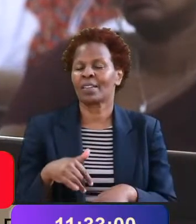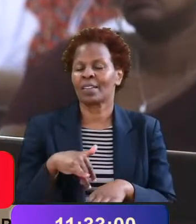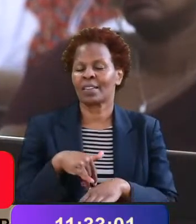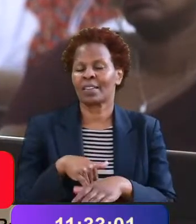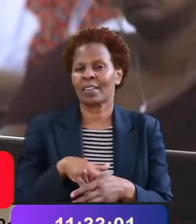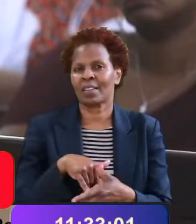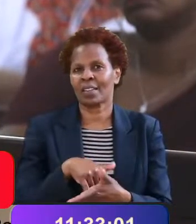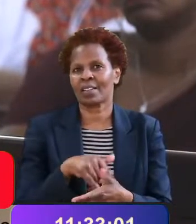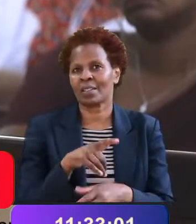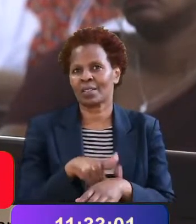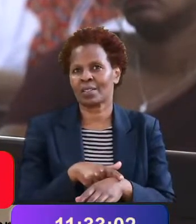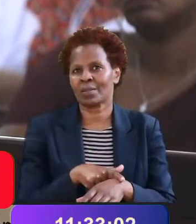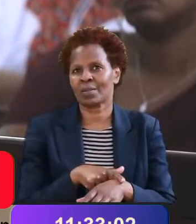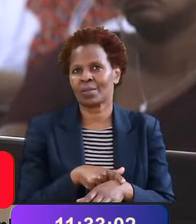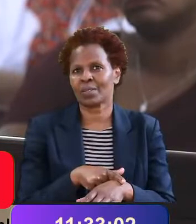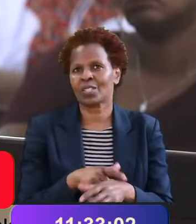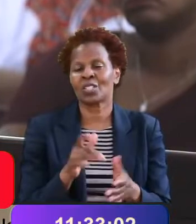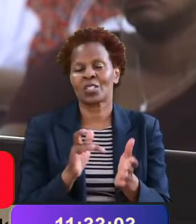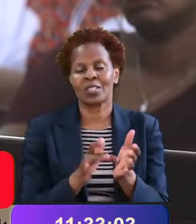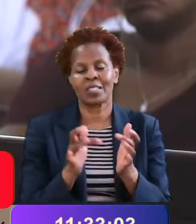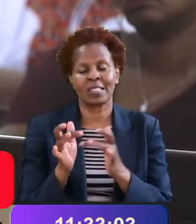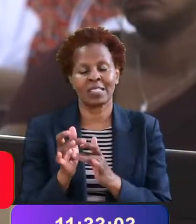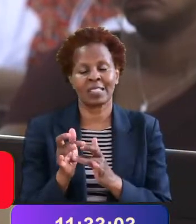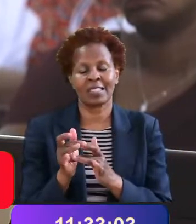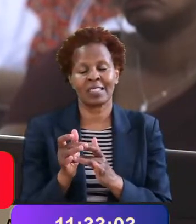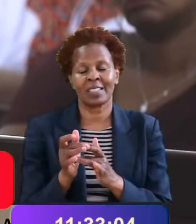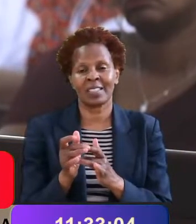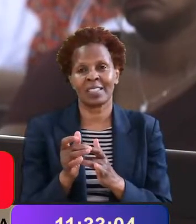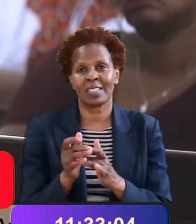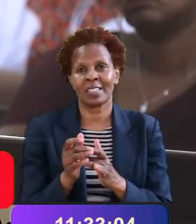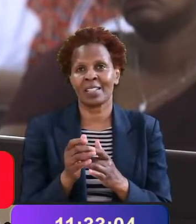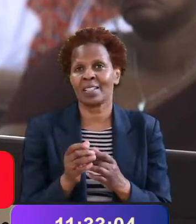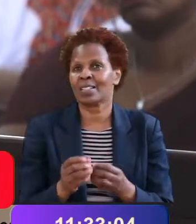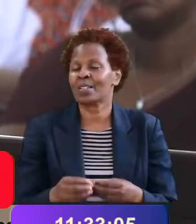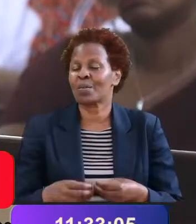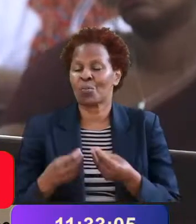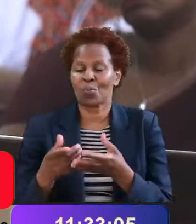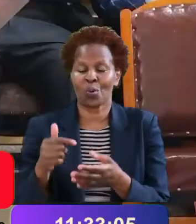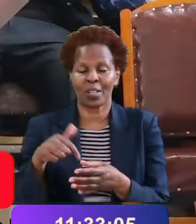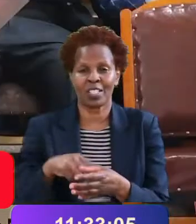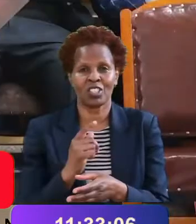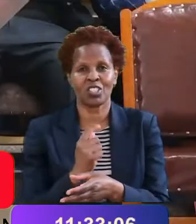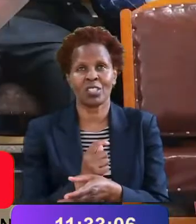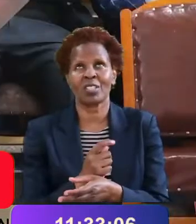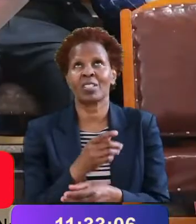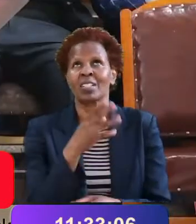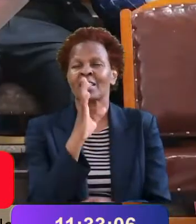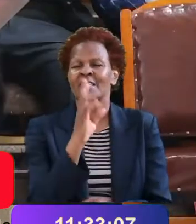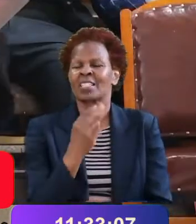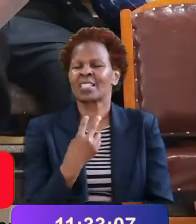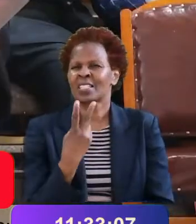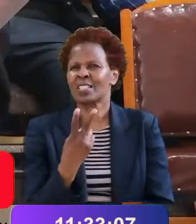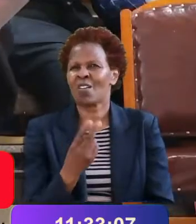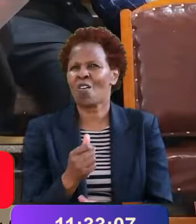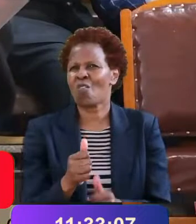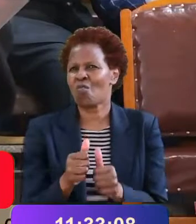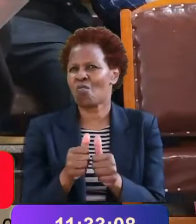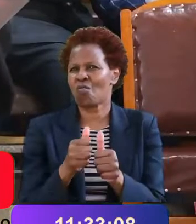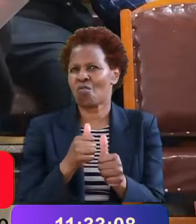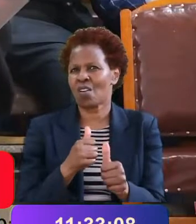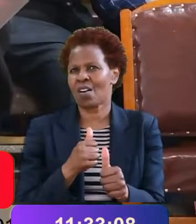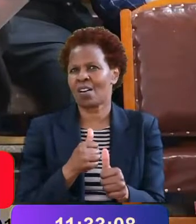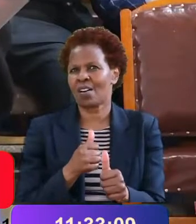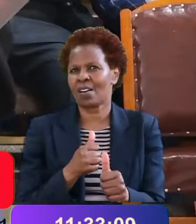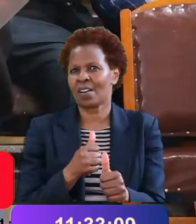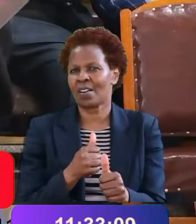na diposa naye Yesu wakati ule akawa ndiye analetwa. Kwa sababu Mungu huona mbali kuliko vile sisi